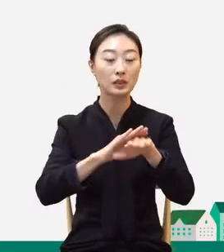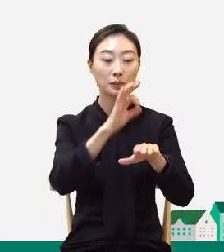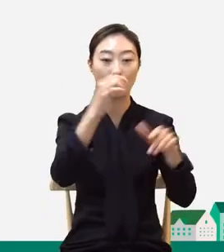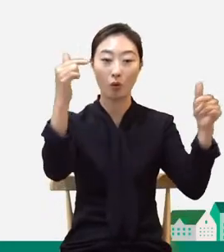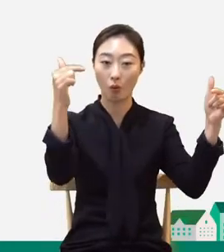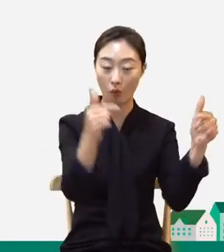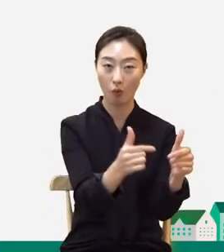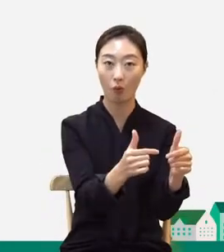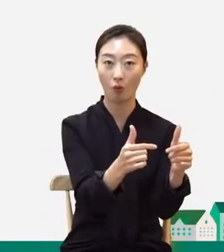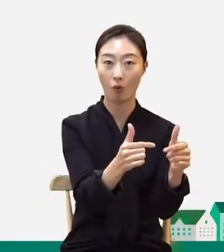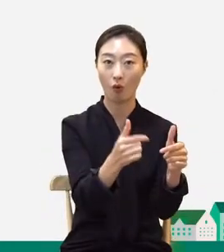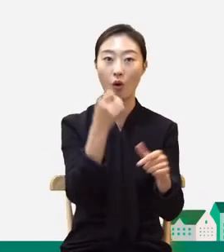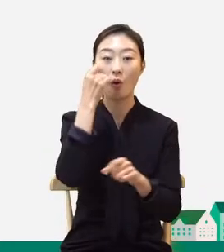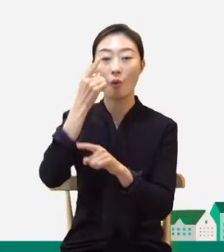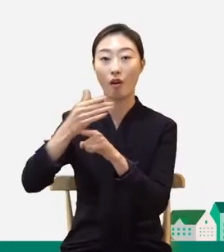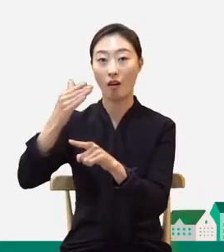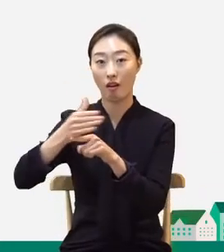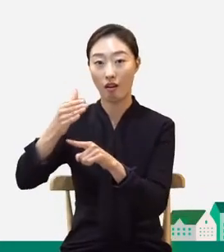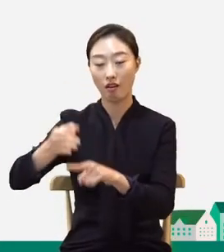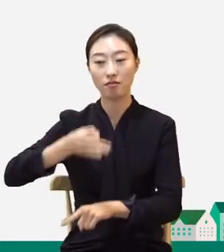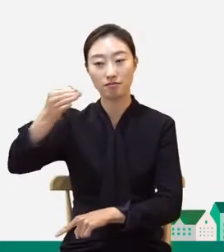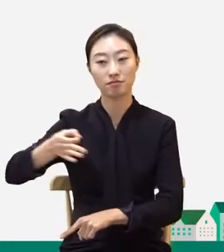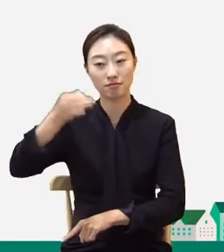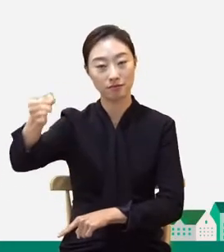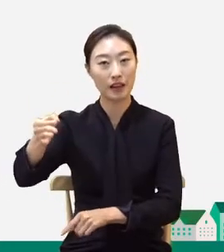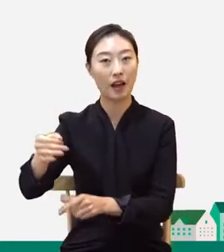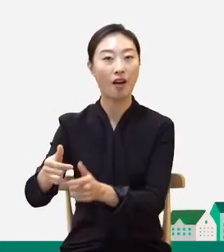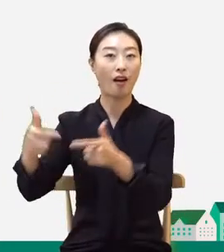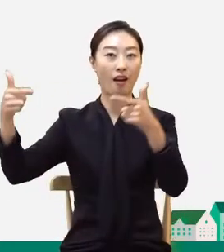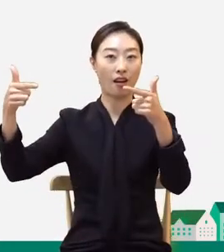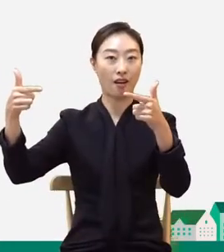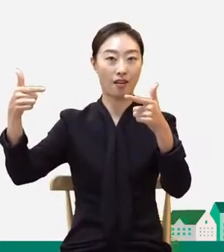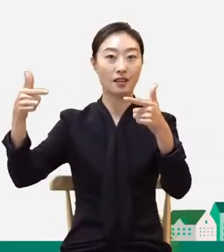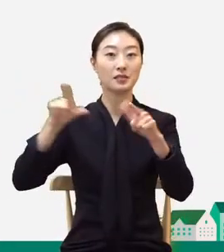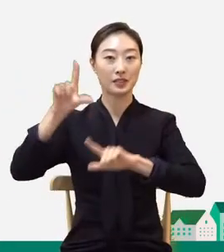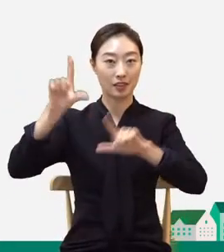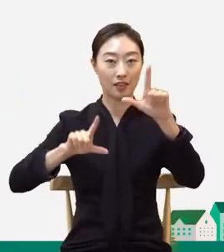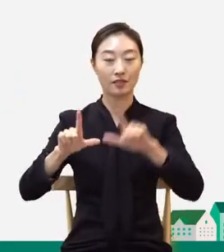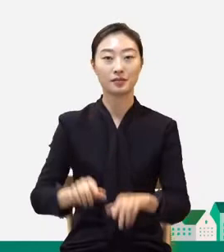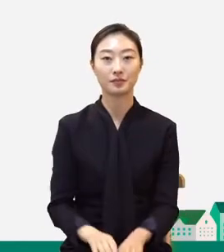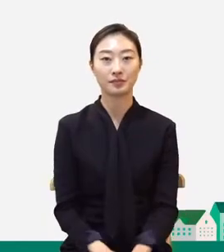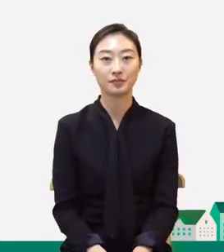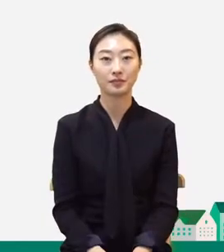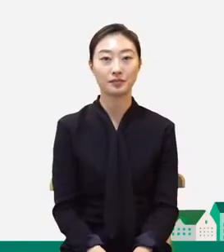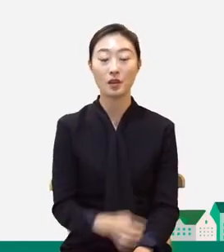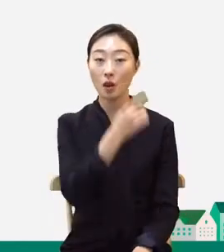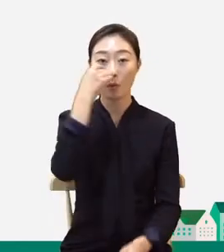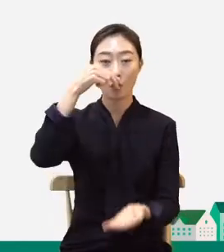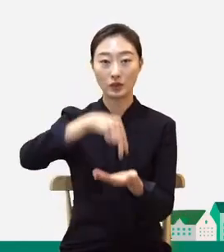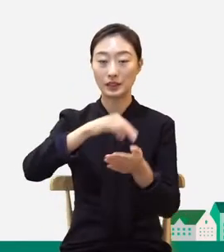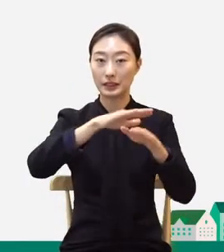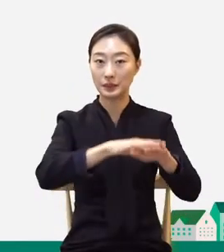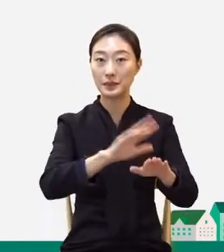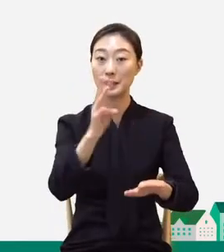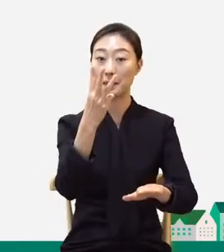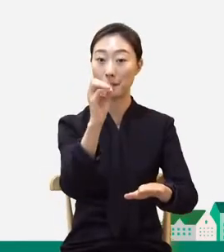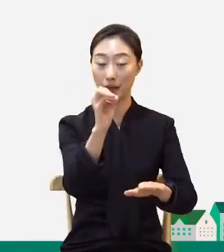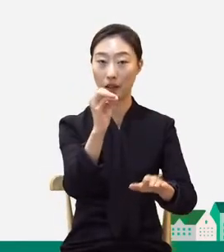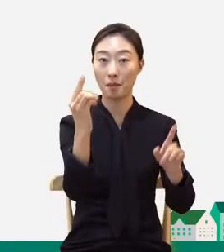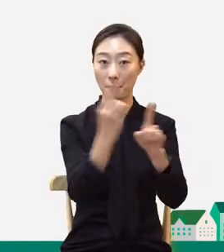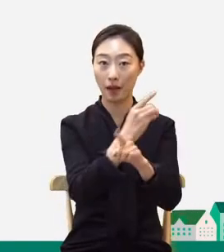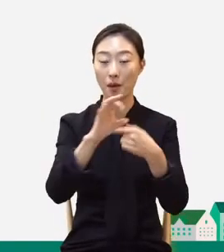낮추면 월 임대료가 올라가는 이런 매입 임대 구조고요. 보증금을 300만 원으로 전환했을 때